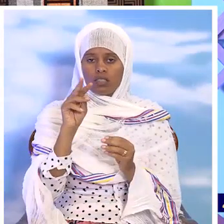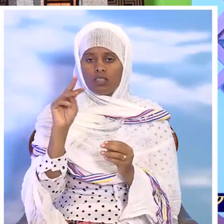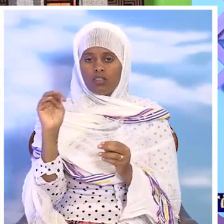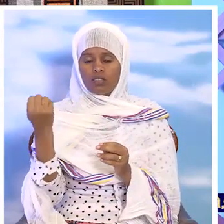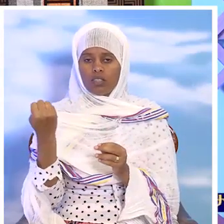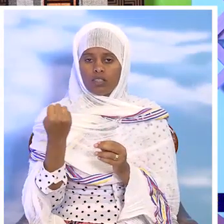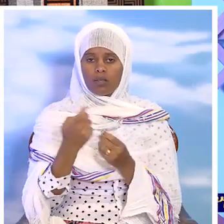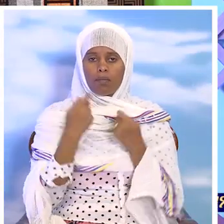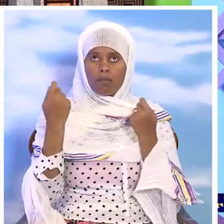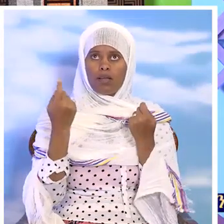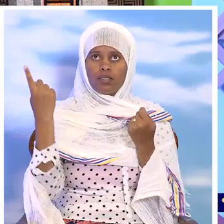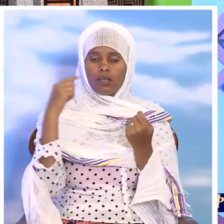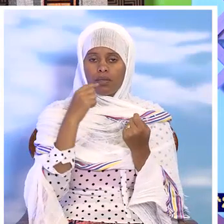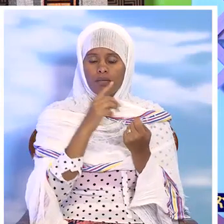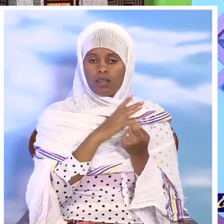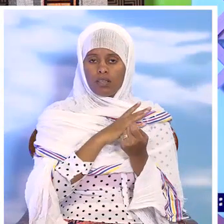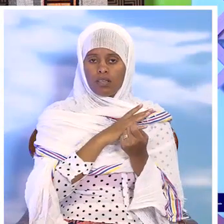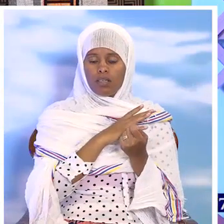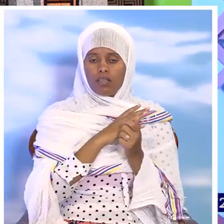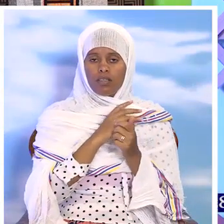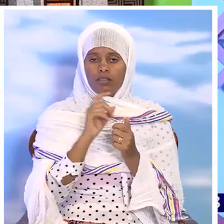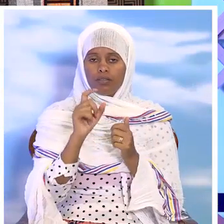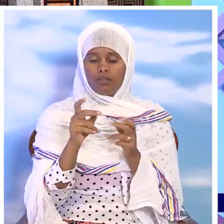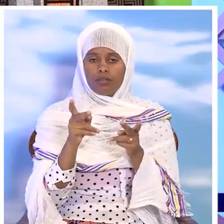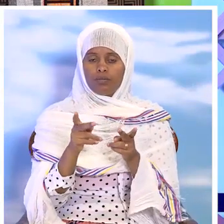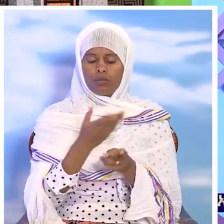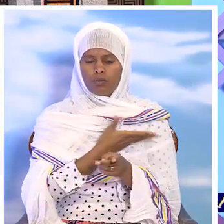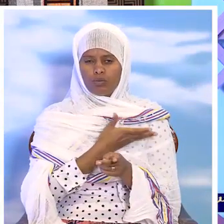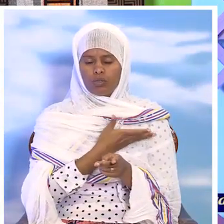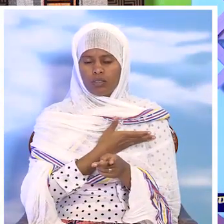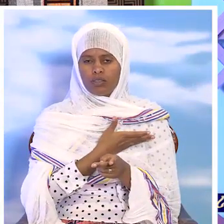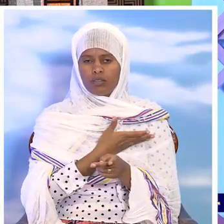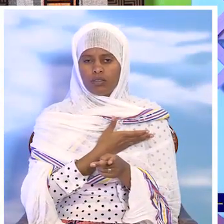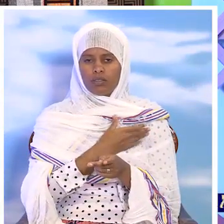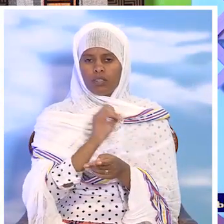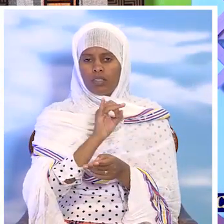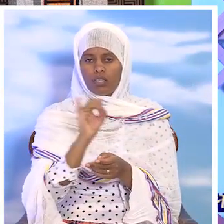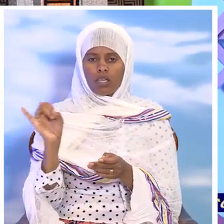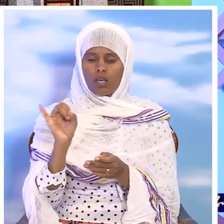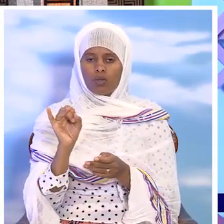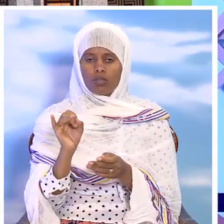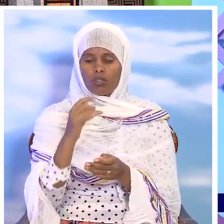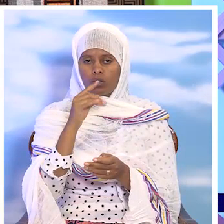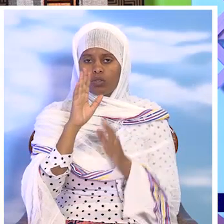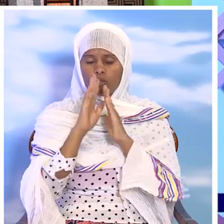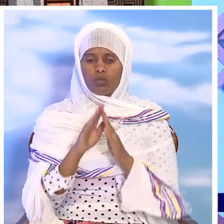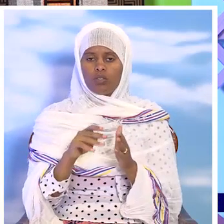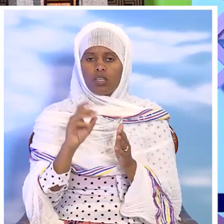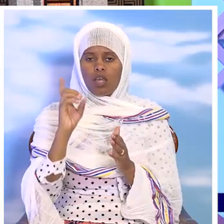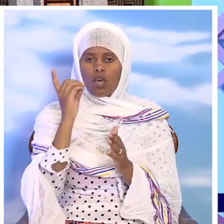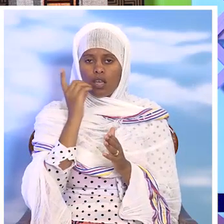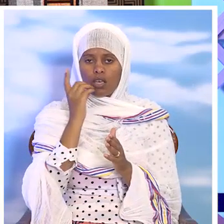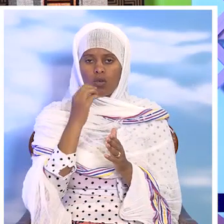29 በዓለ እግዚኣብሄር ንብላ ኣለና። እዚ ድማ ብዙሓት ሊቃውንቲ ኣስሚሮሞ ኣለዉ። ቅዱስ ያሬድ ሊቅ ናይ ቤተክርስትያንና